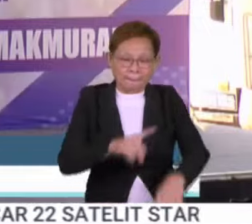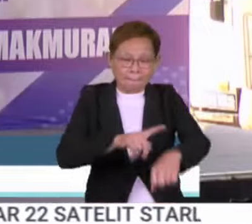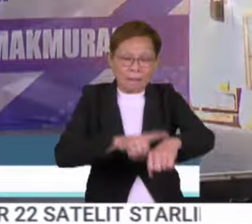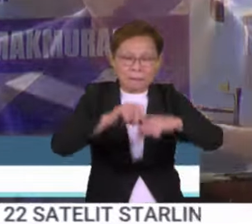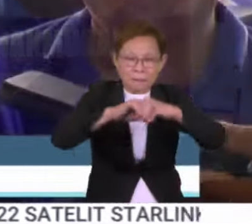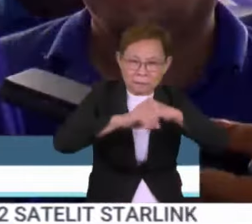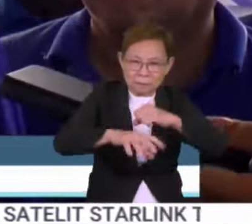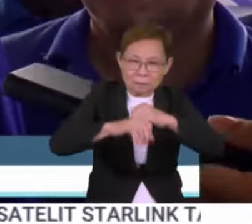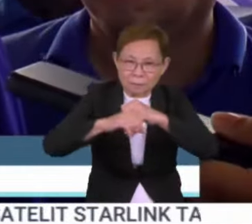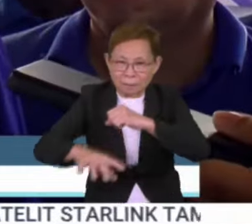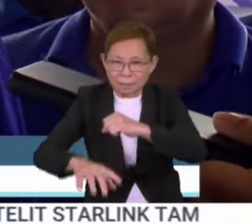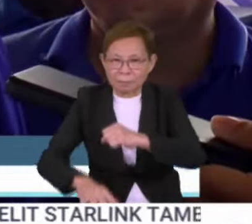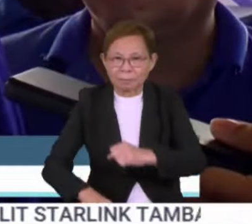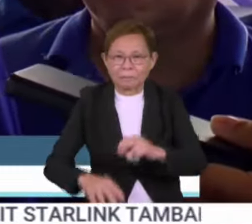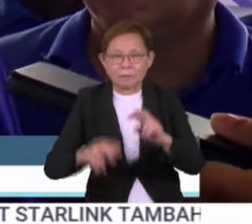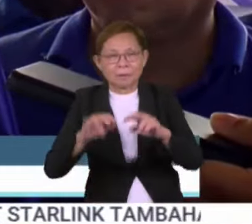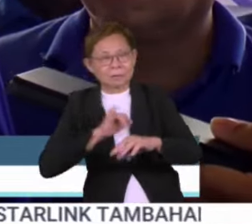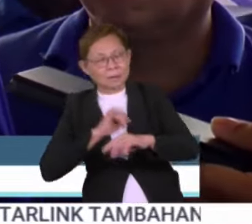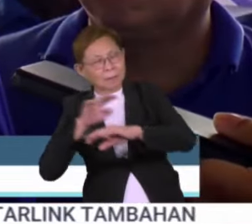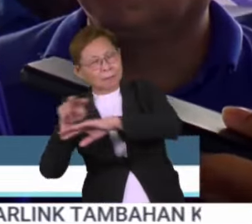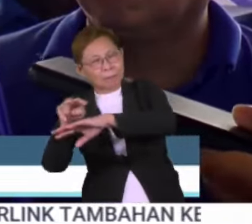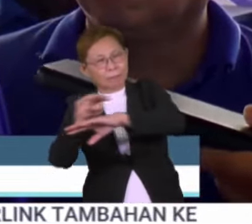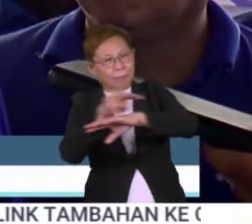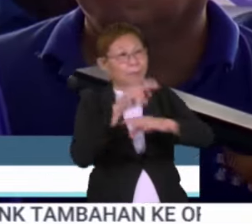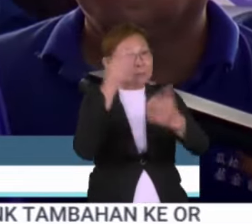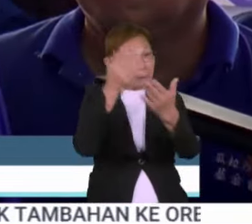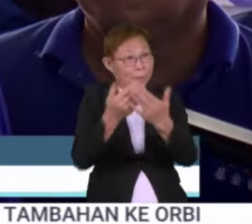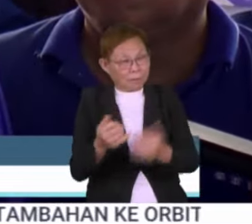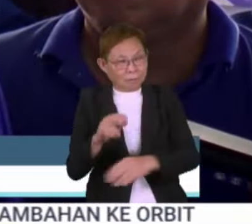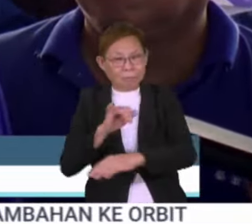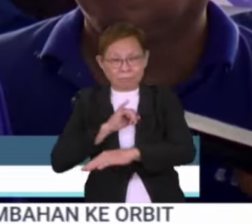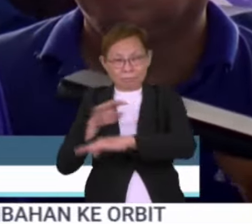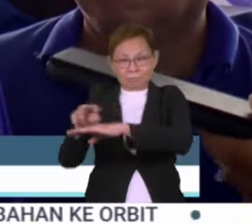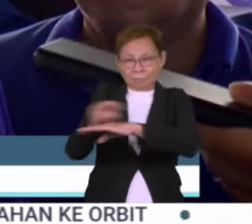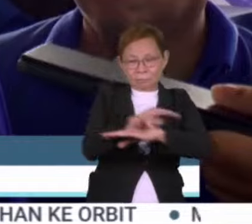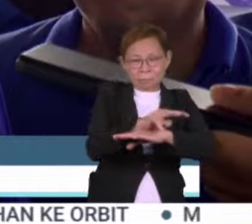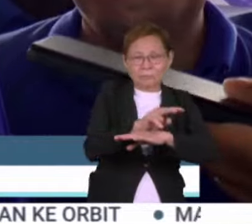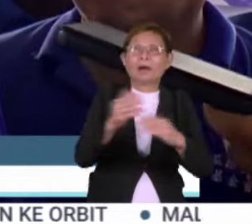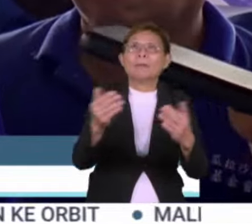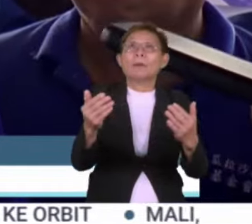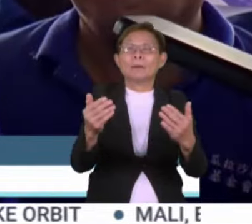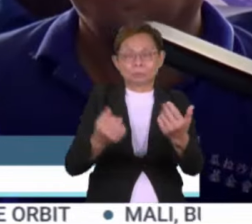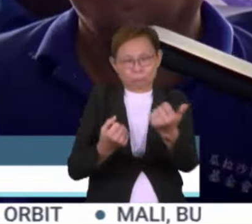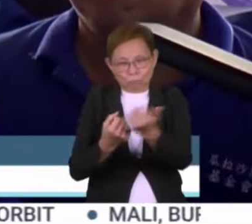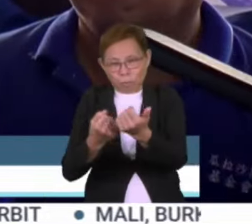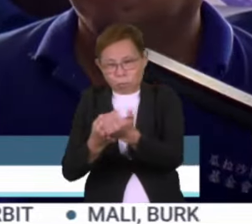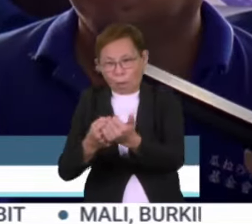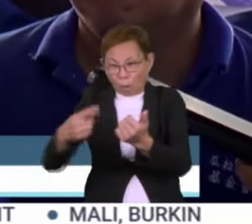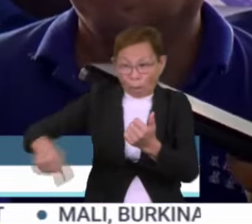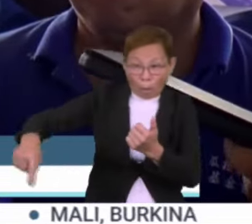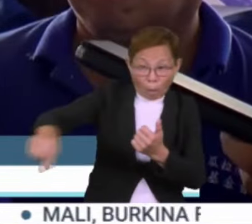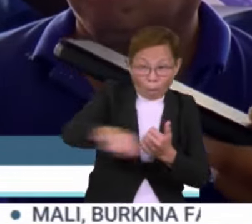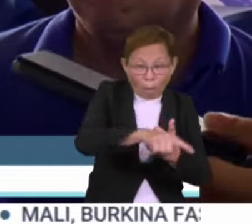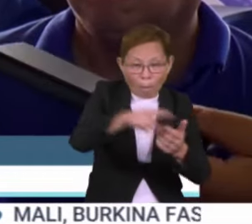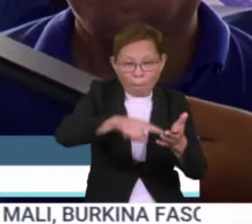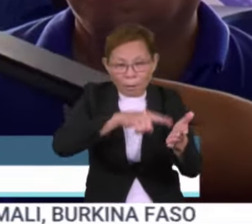berkempen. Pemerhatian saya setakat ini alhamdulillah ya, sokongan daripada